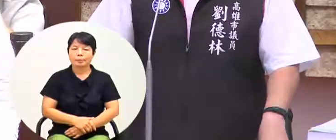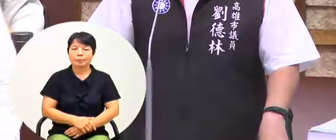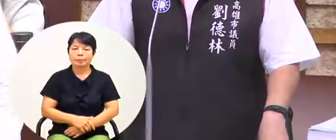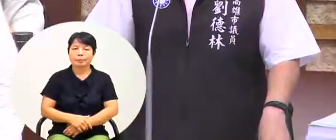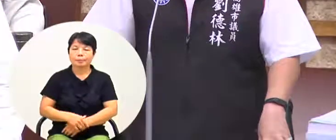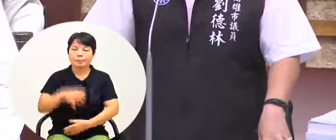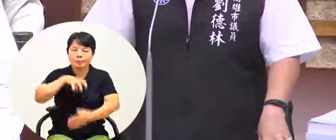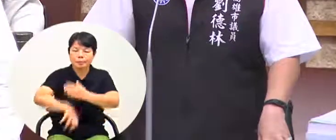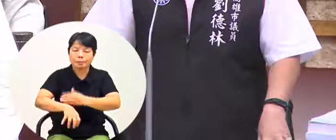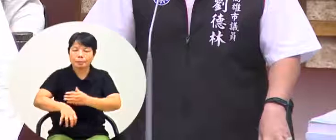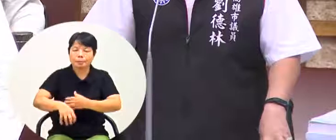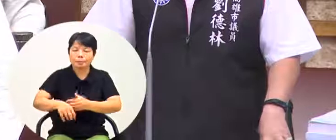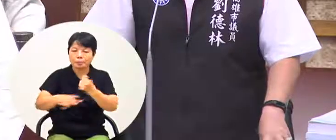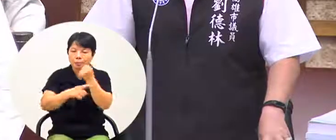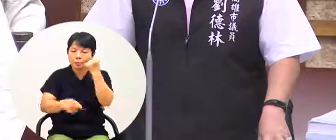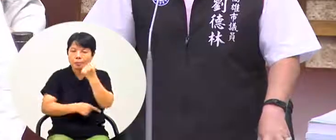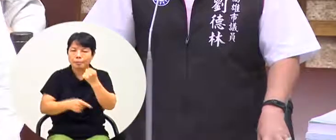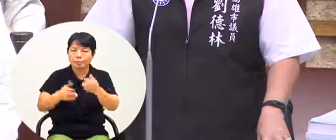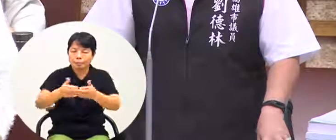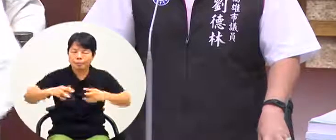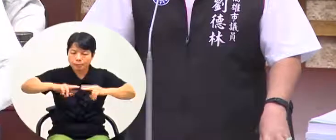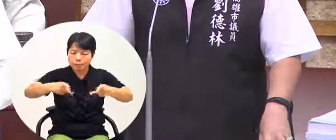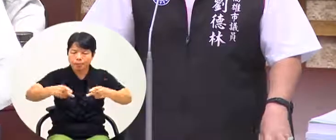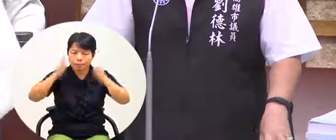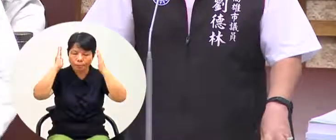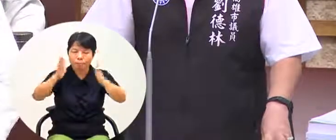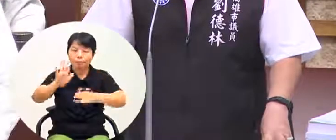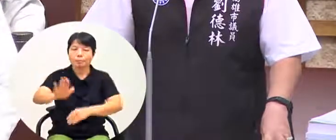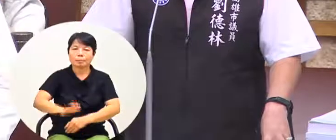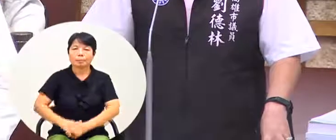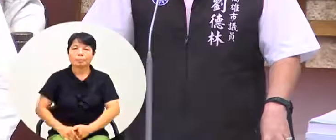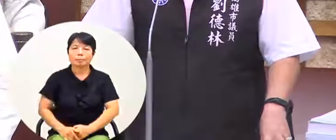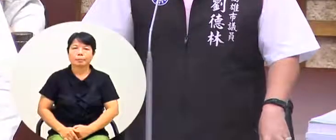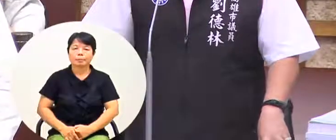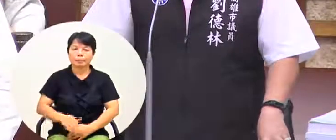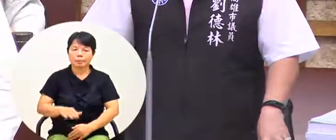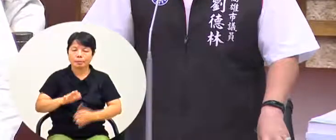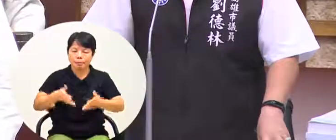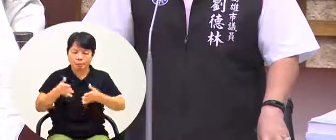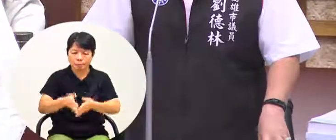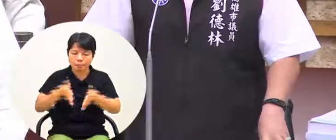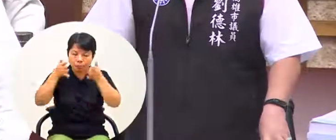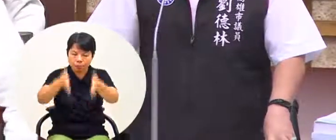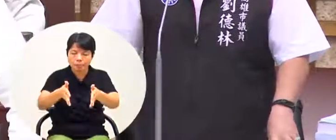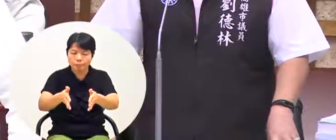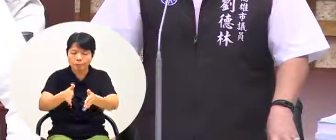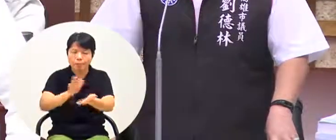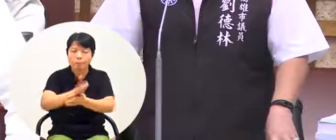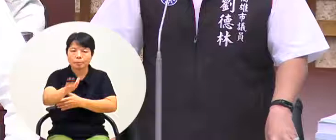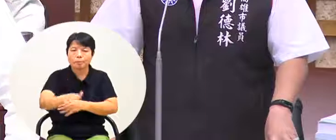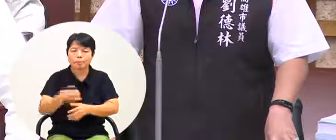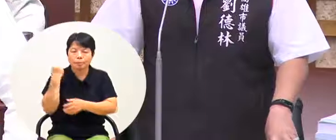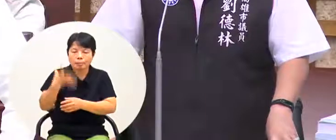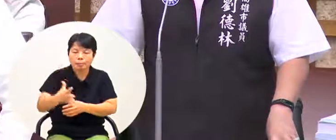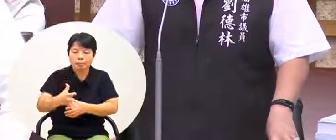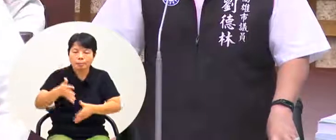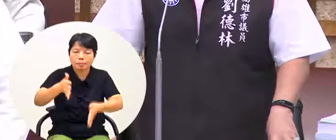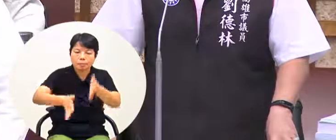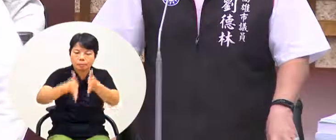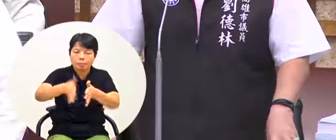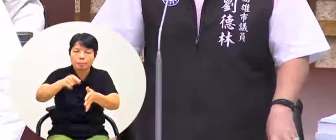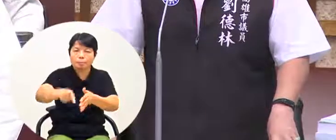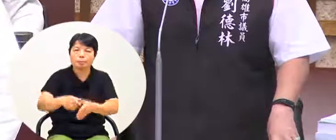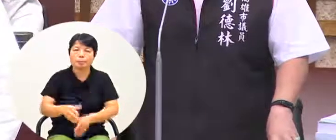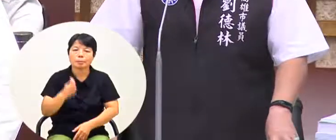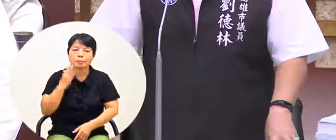些修正。那我们现在是注重在这个之后新的建筑，只要你是有二次施工的